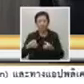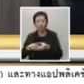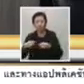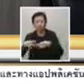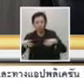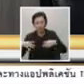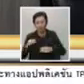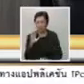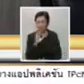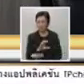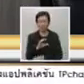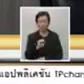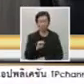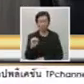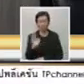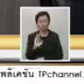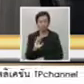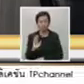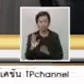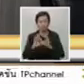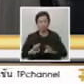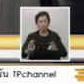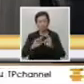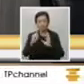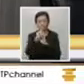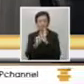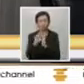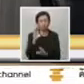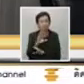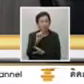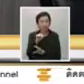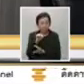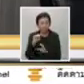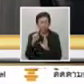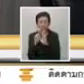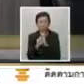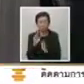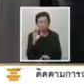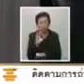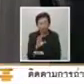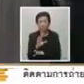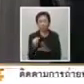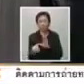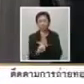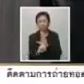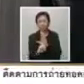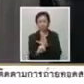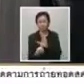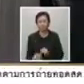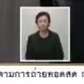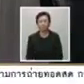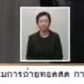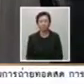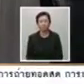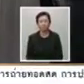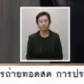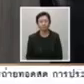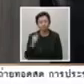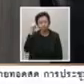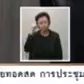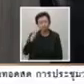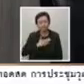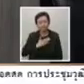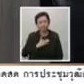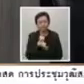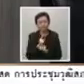ายก็มาอยู่ที่ข้อบังคับท่านประธานแหละข้อบังคับและท่านประธานจะบังคับเพราะนั้นเรียนเพียงว่าอย่าได้เข้าใจว่าทางเราไม่ปฏิบัติ